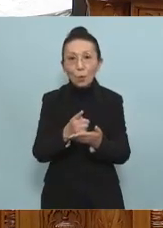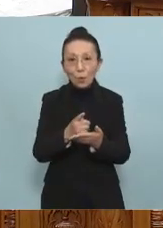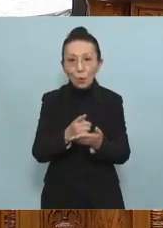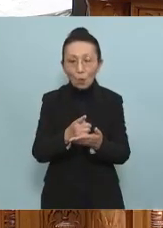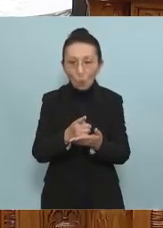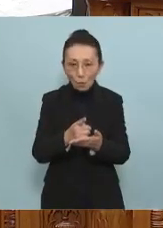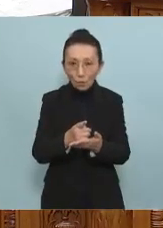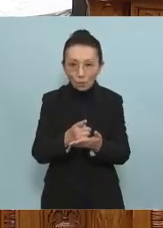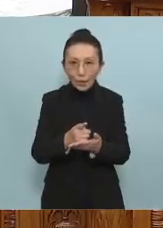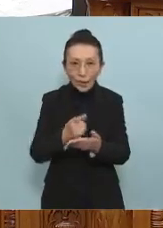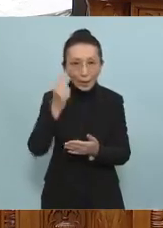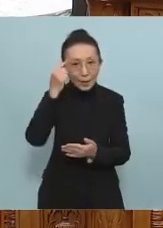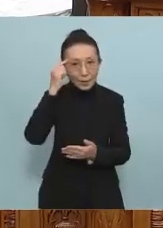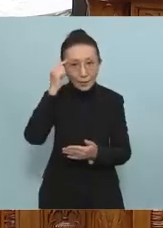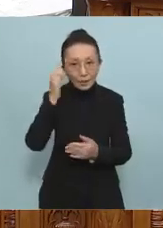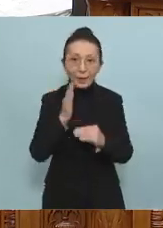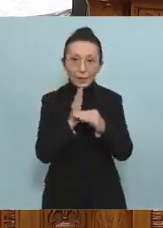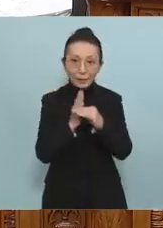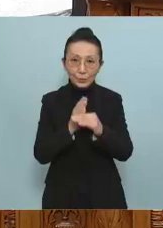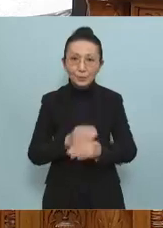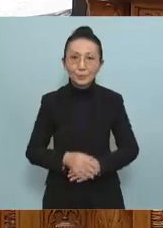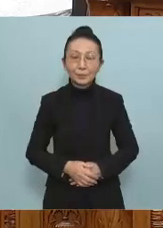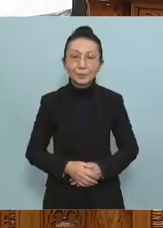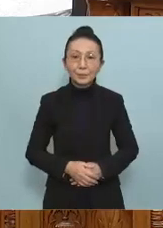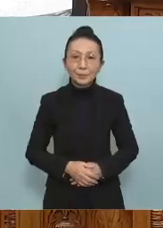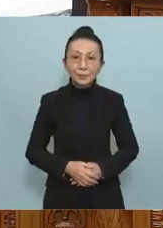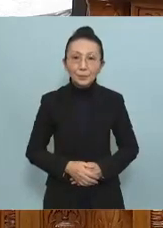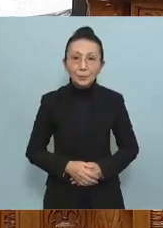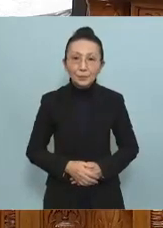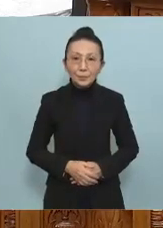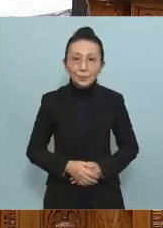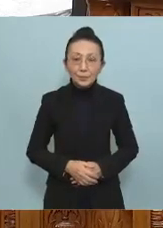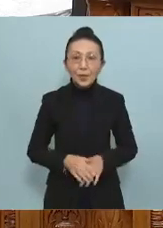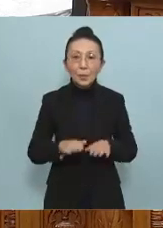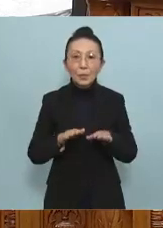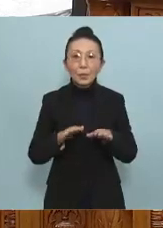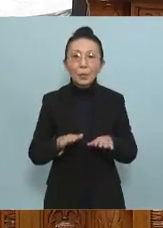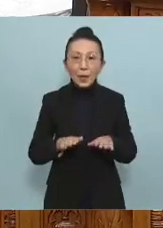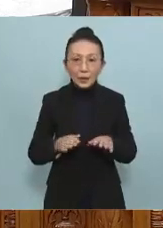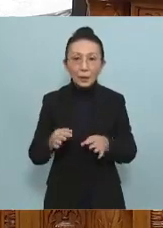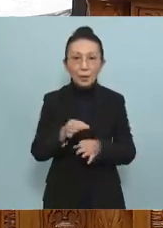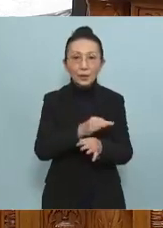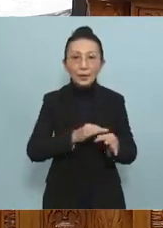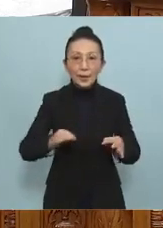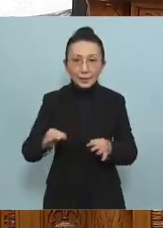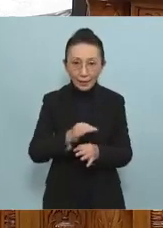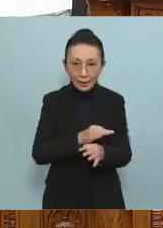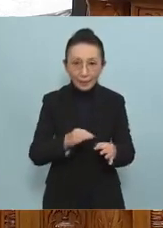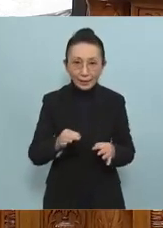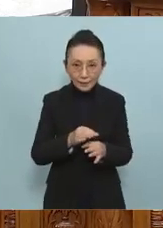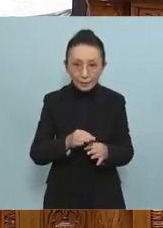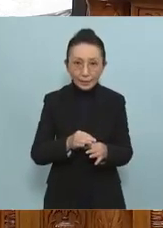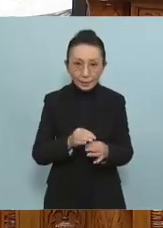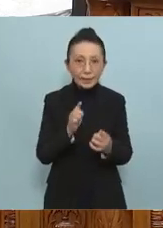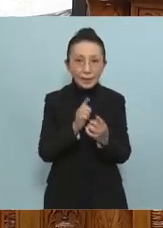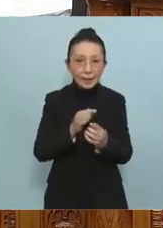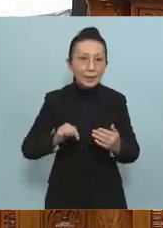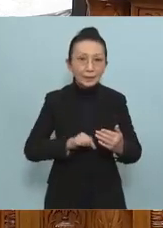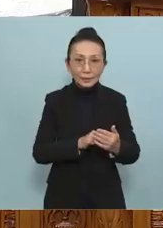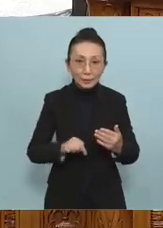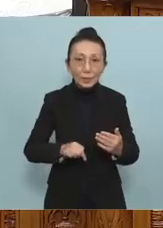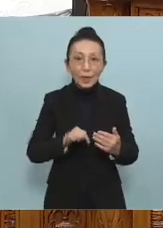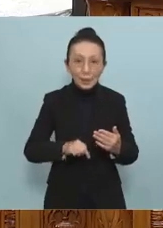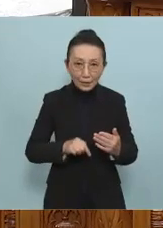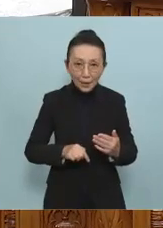討をしております。このほか、今回の経済対策においては、さまざま